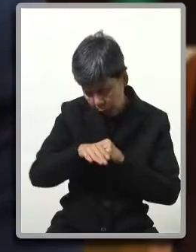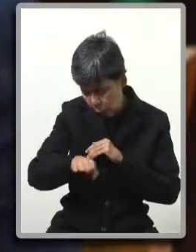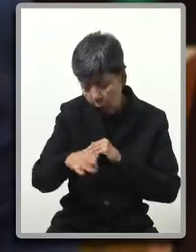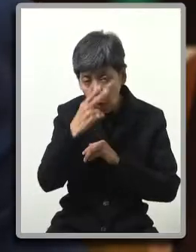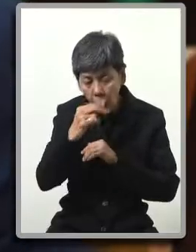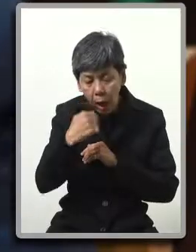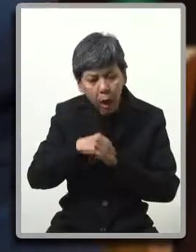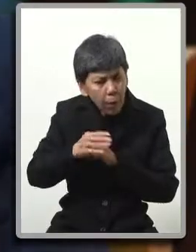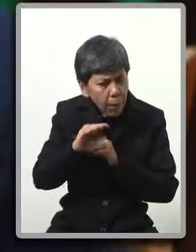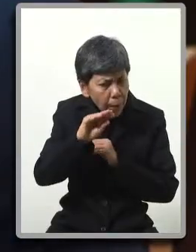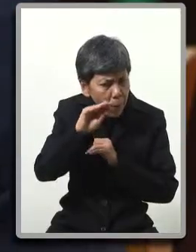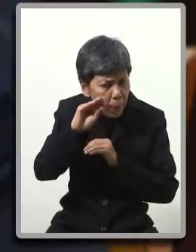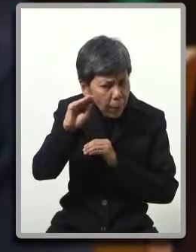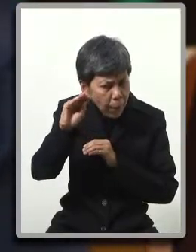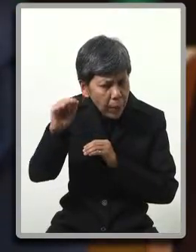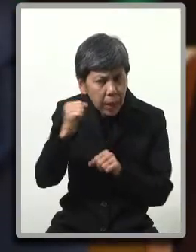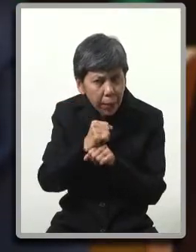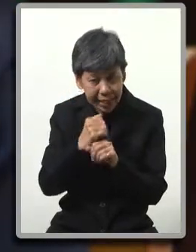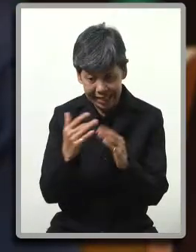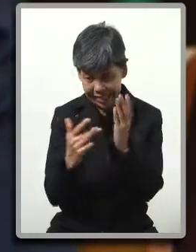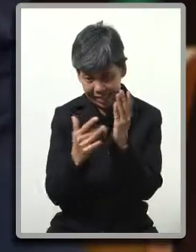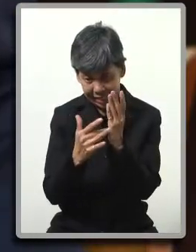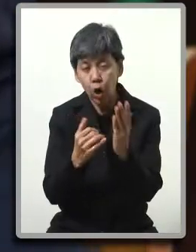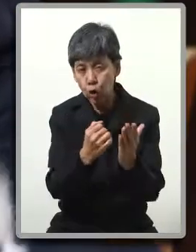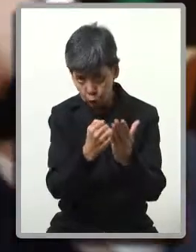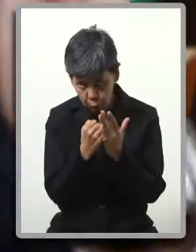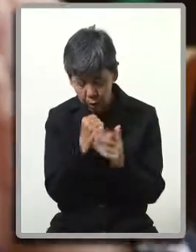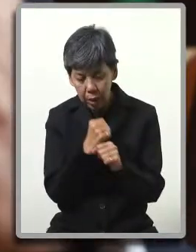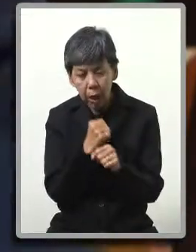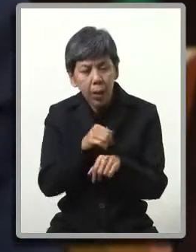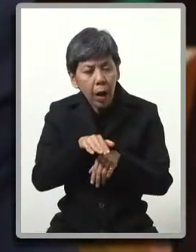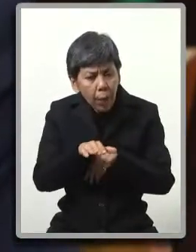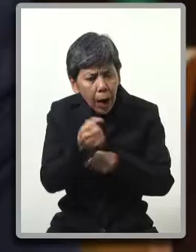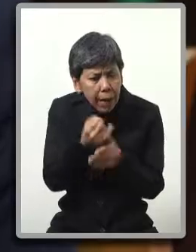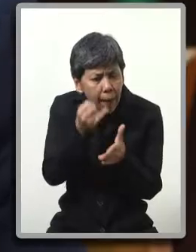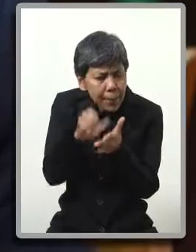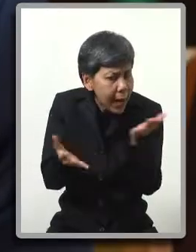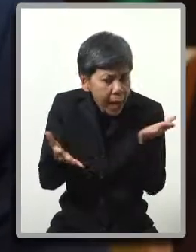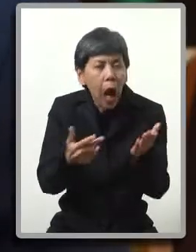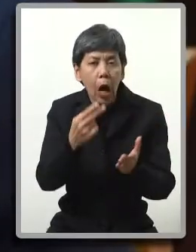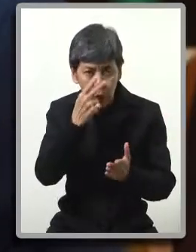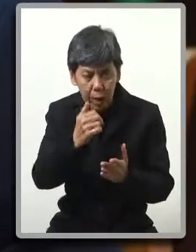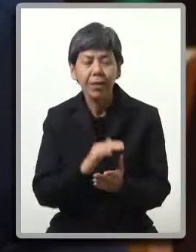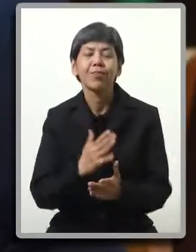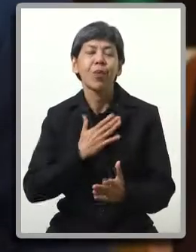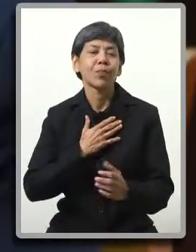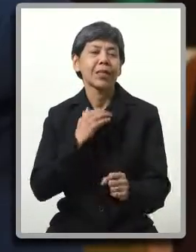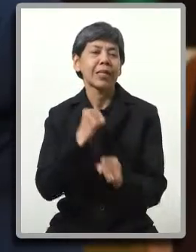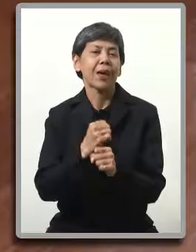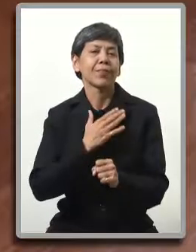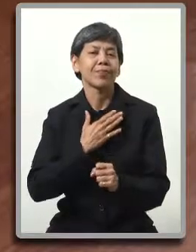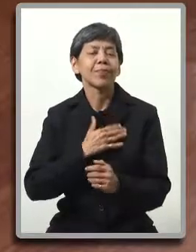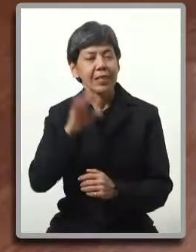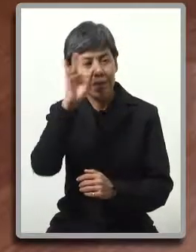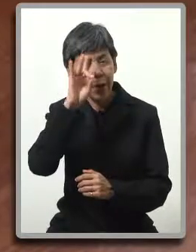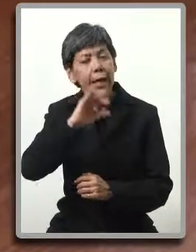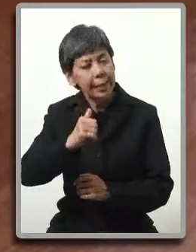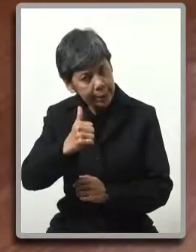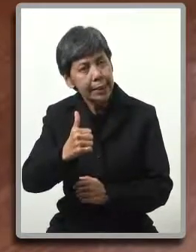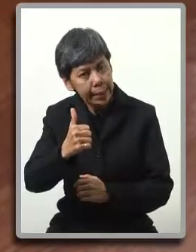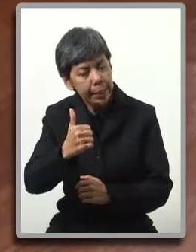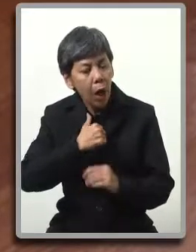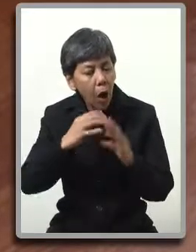ขาเราไม่มีปัญญาไปเดินตามเขาหรอก ใช่ๆครับ งั้นเทคโนโลยีจะเป็นตัวบอกว่าเขาทำอะไรผิดหรือถูกงั้นผมทำแล้วสาย